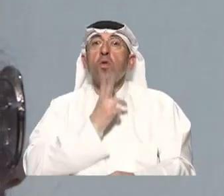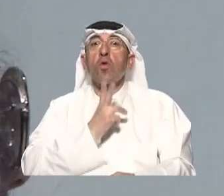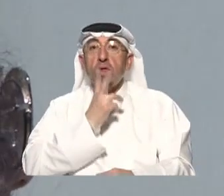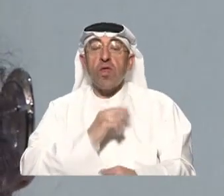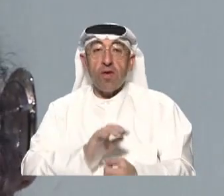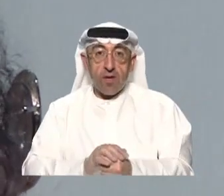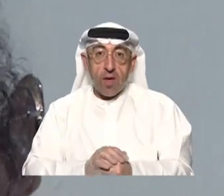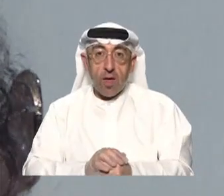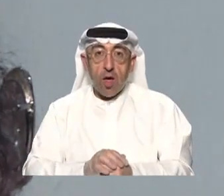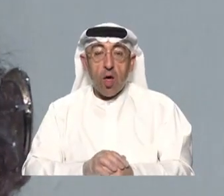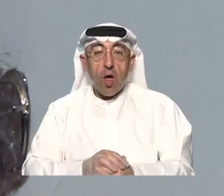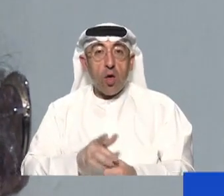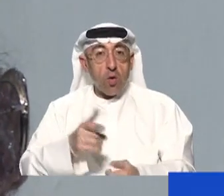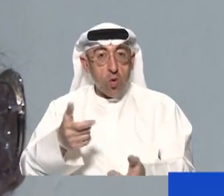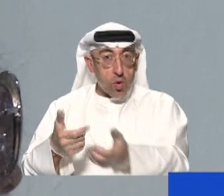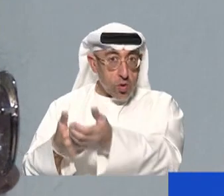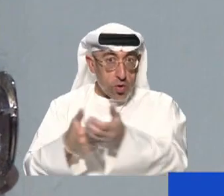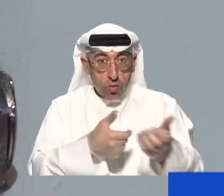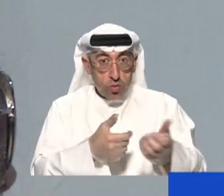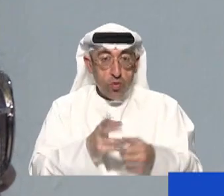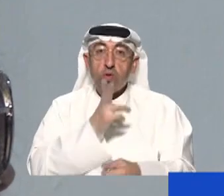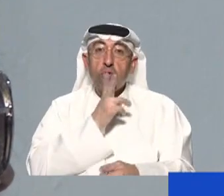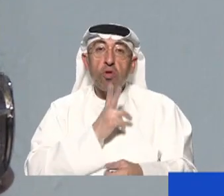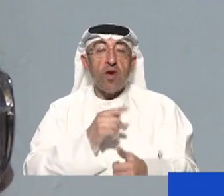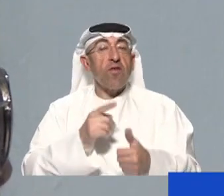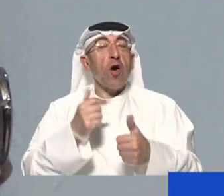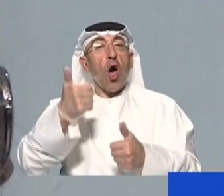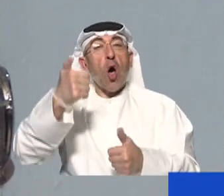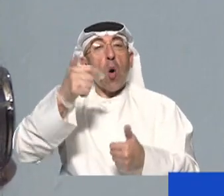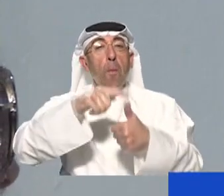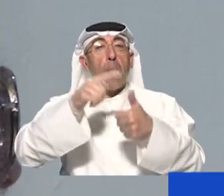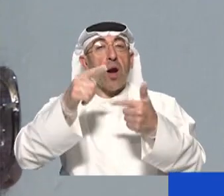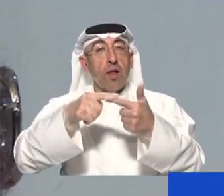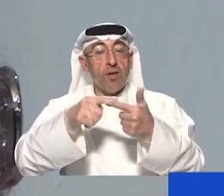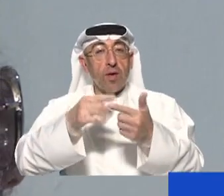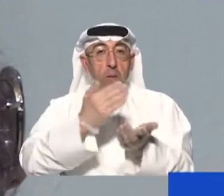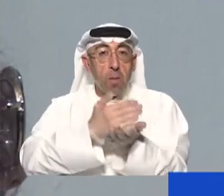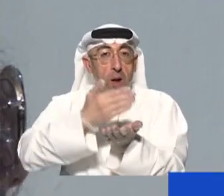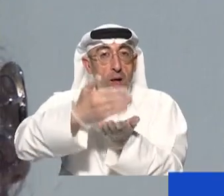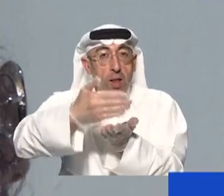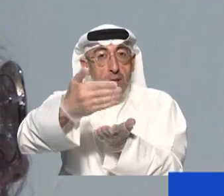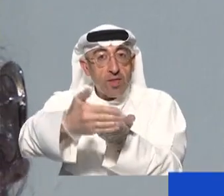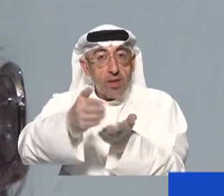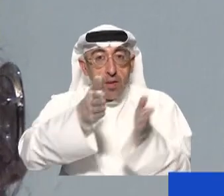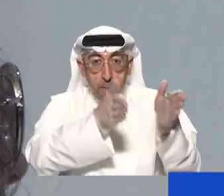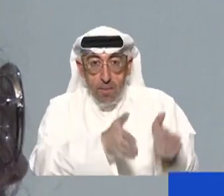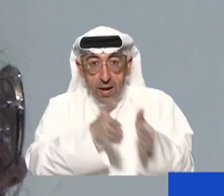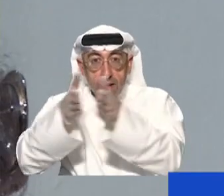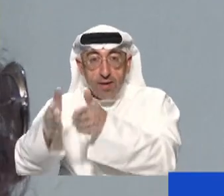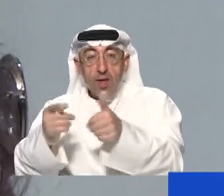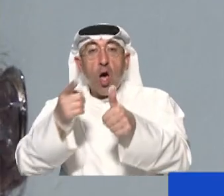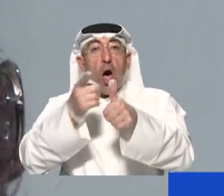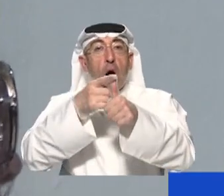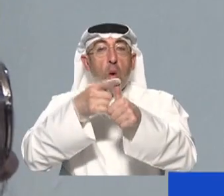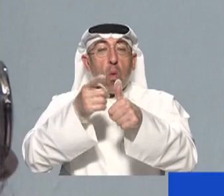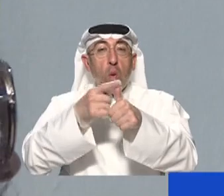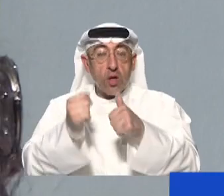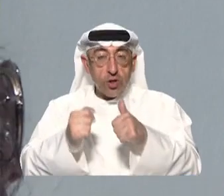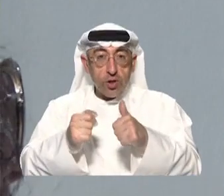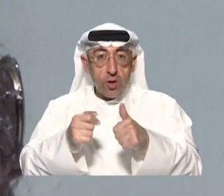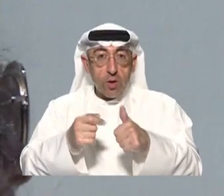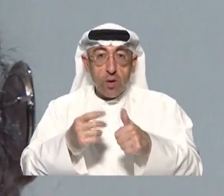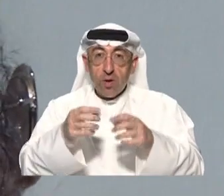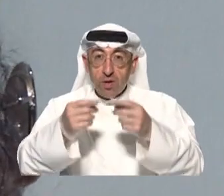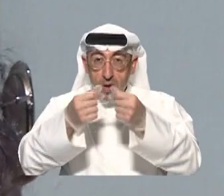على مرحلتين مثل ما قلنا، في دخول الأسطوانة عقب ما تأتي من أفرع الجمعيات يتم تعقيمها بمواد على حسب الاشتراطات مالت